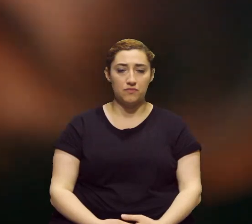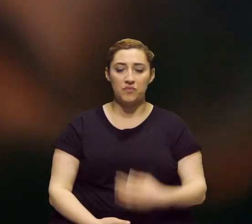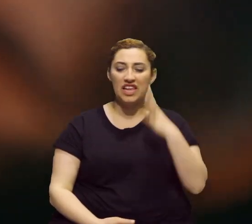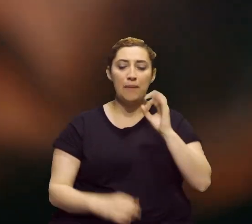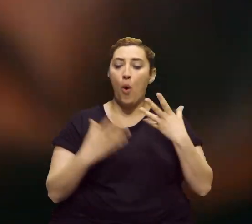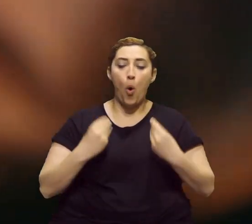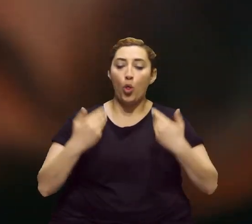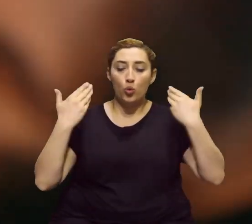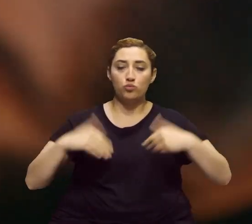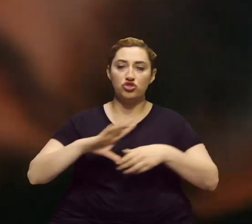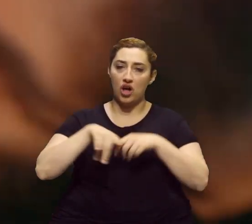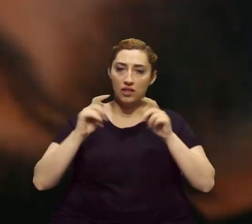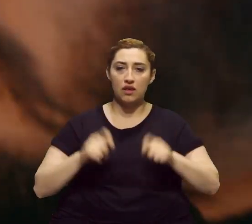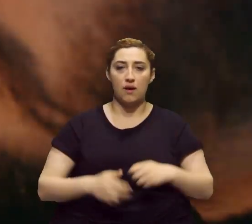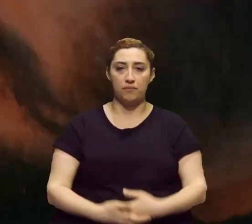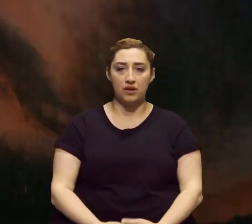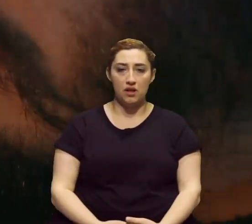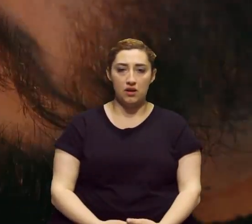Suretimizi çaldılar.